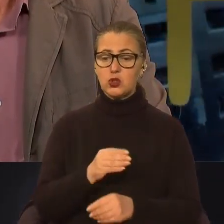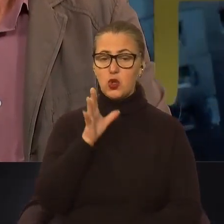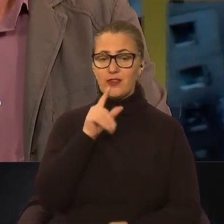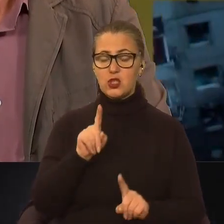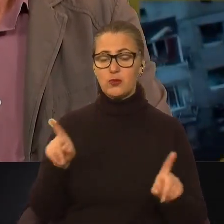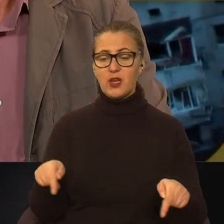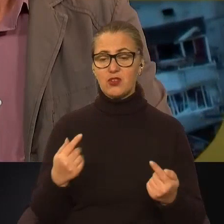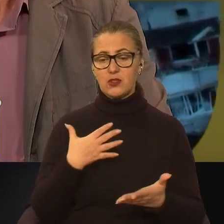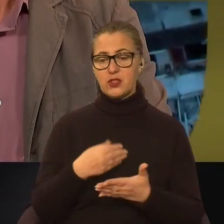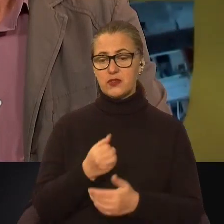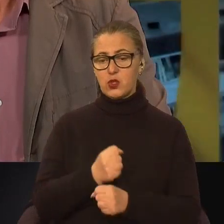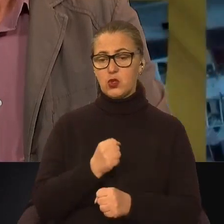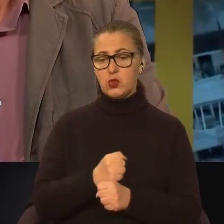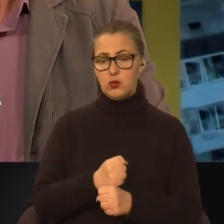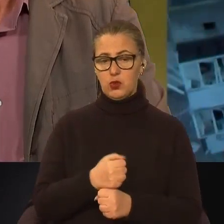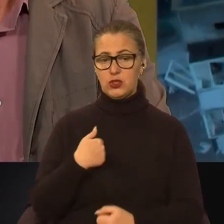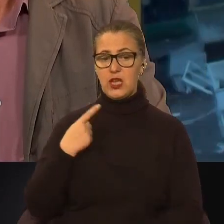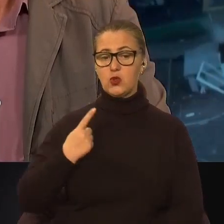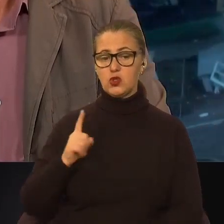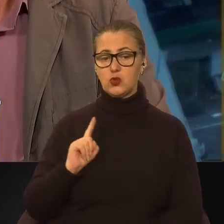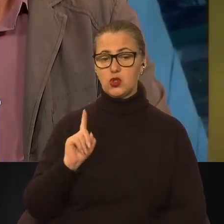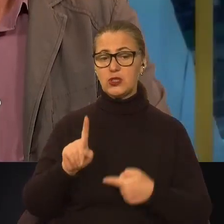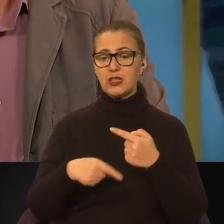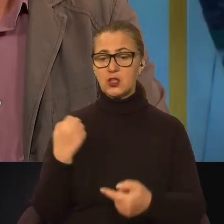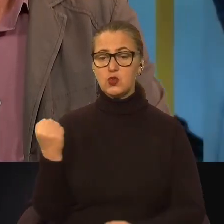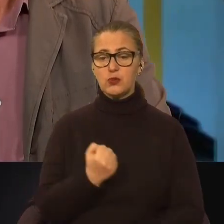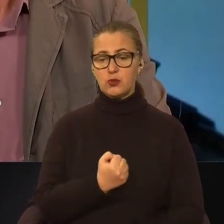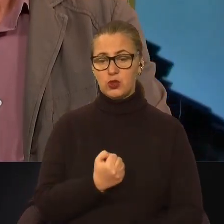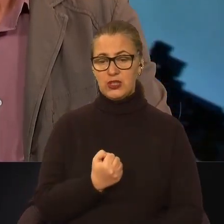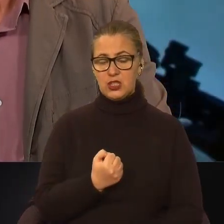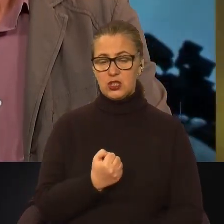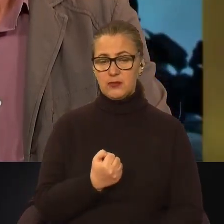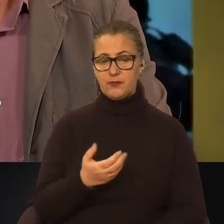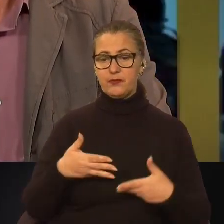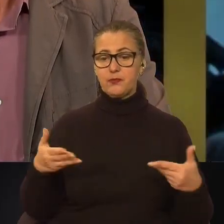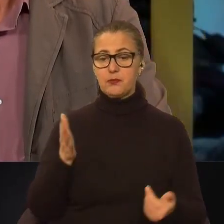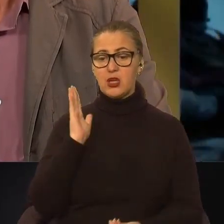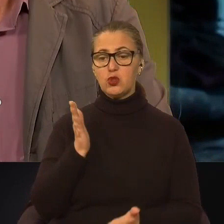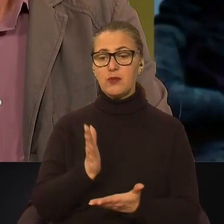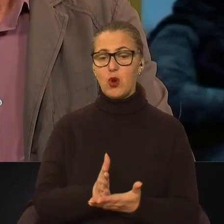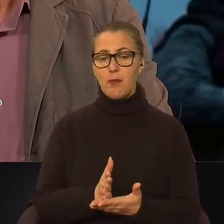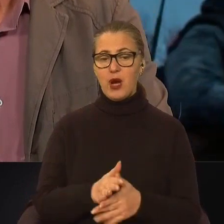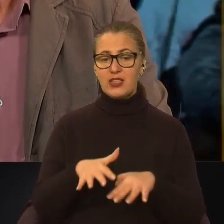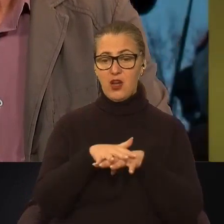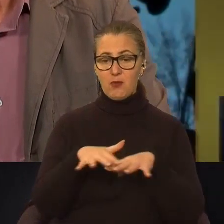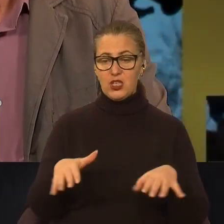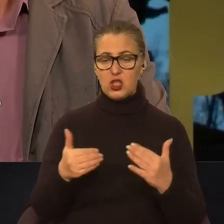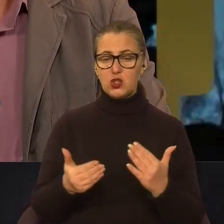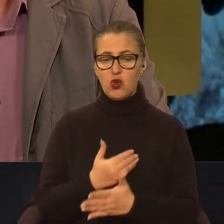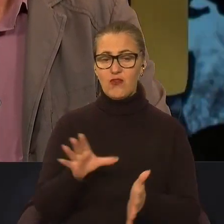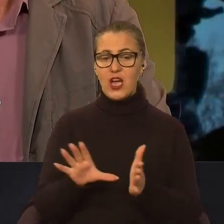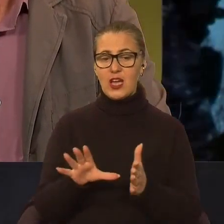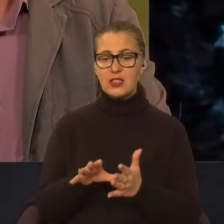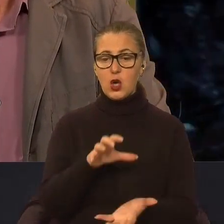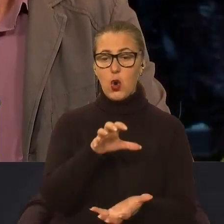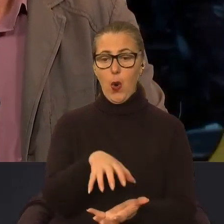відновити свою роботу Я очікую що на наступному тижні ми будемо мати в мережі нові енергоблоки